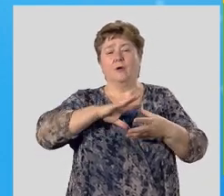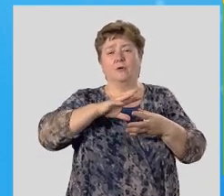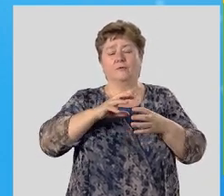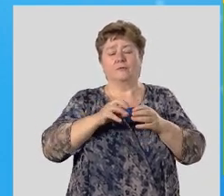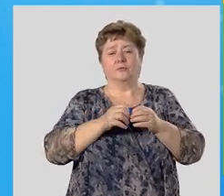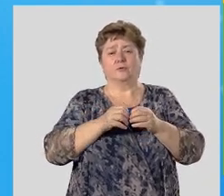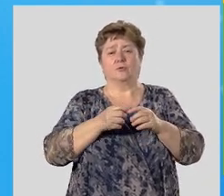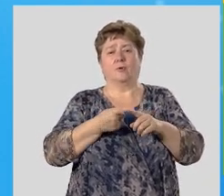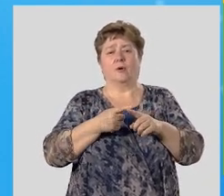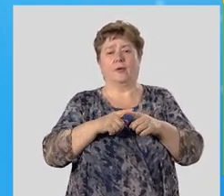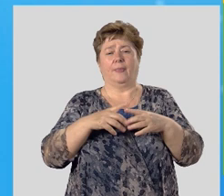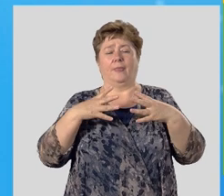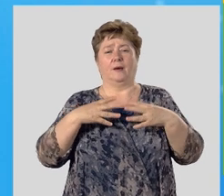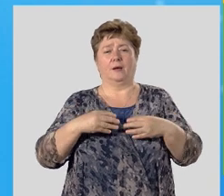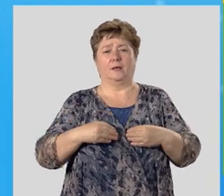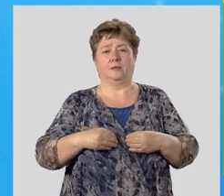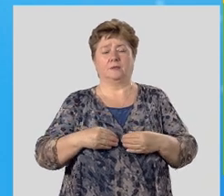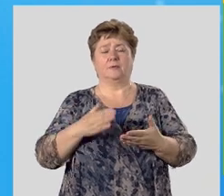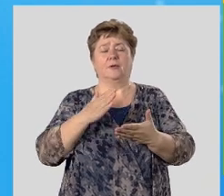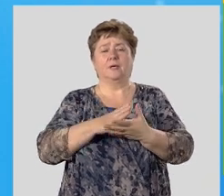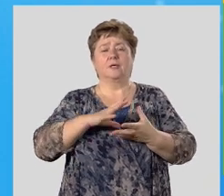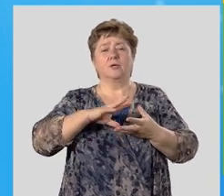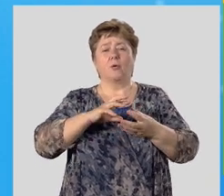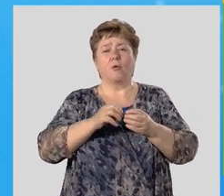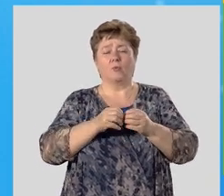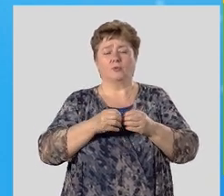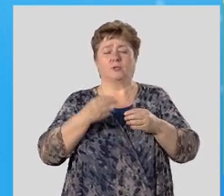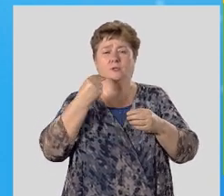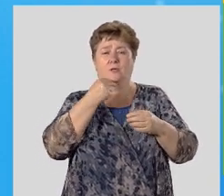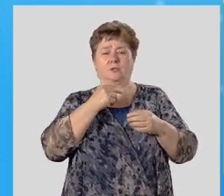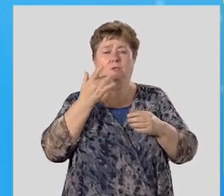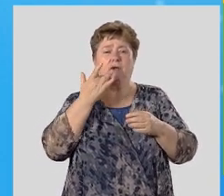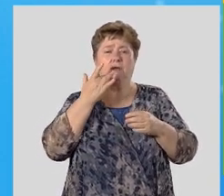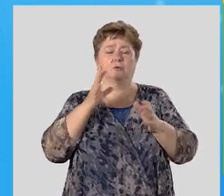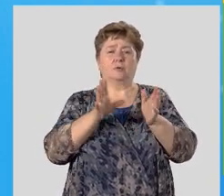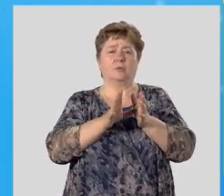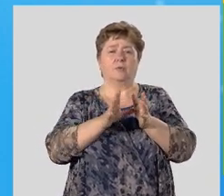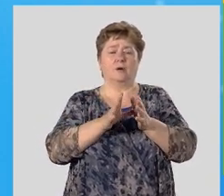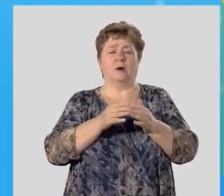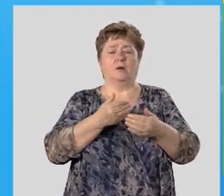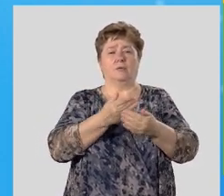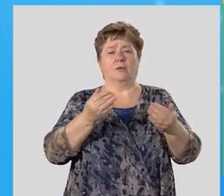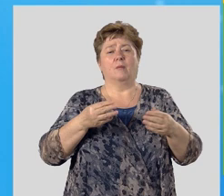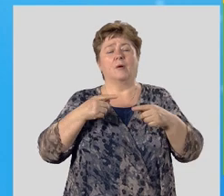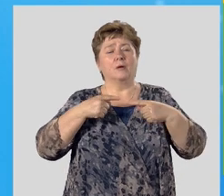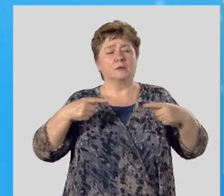же у этих организмов есть общие свойства, которые помогают